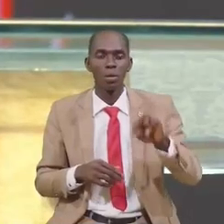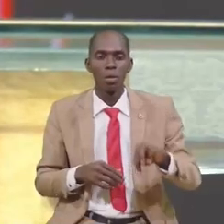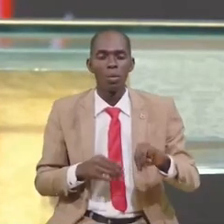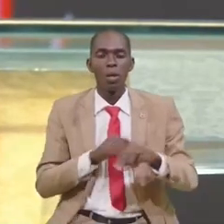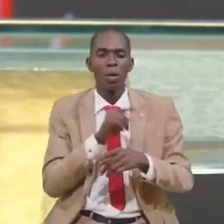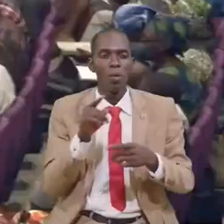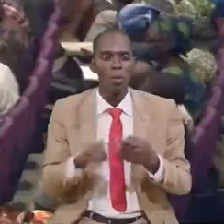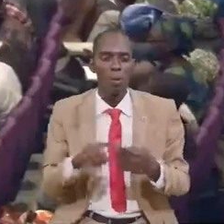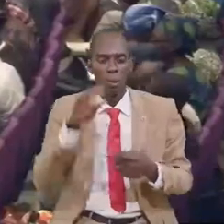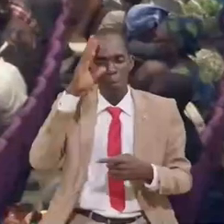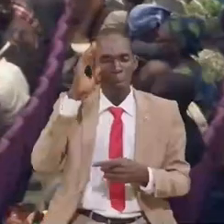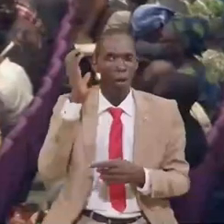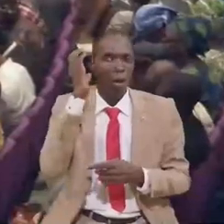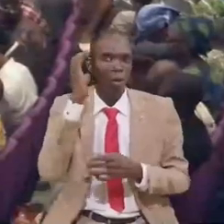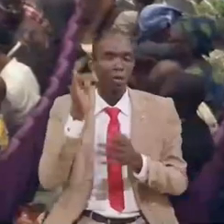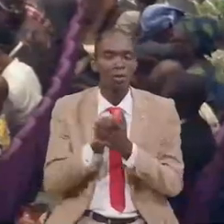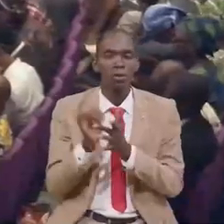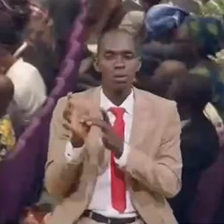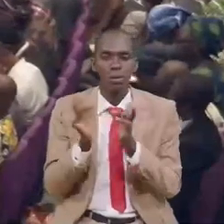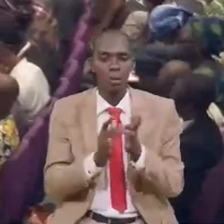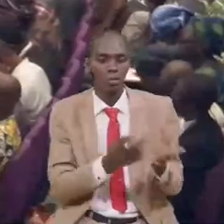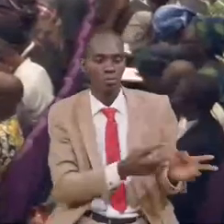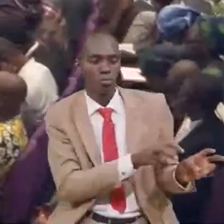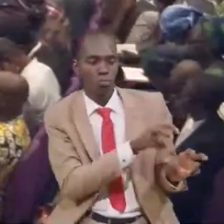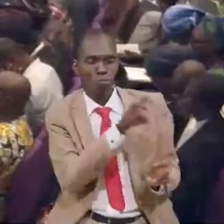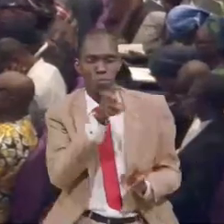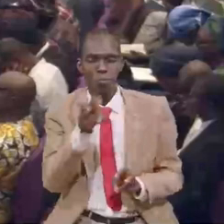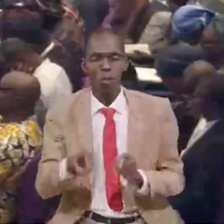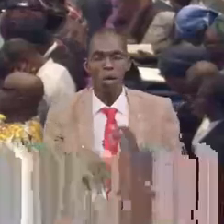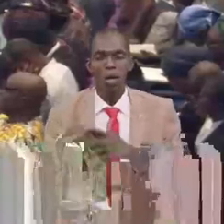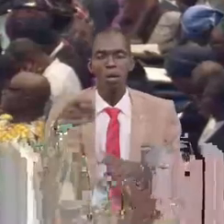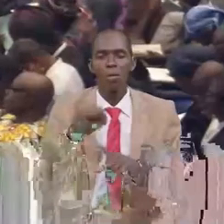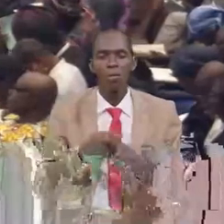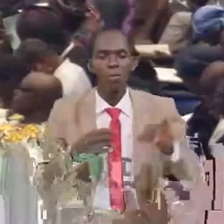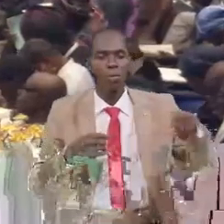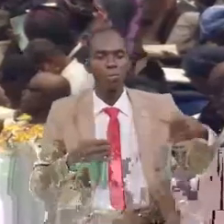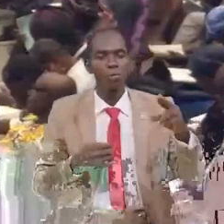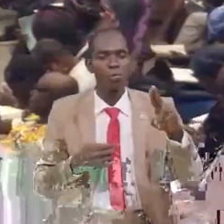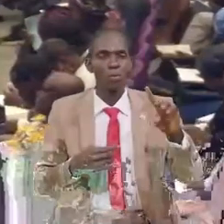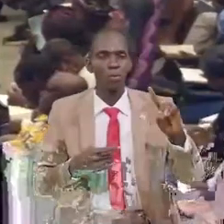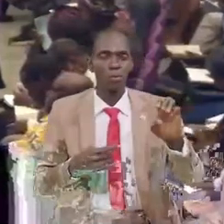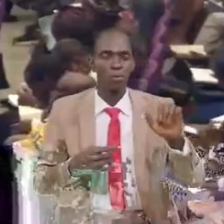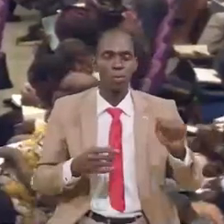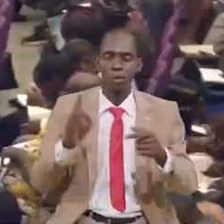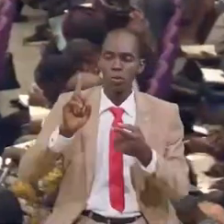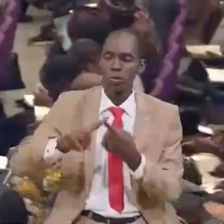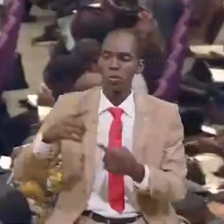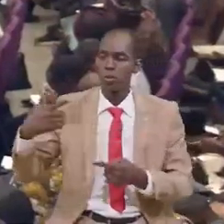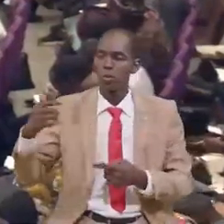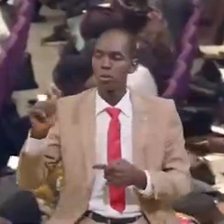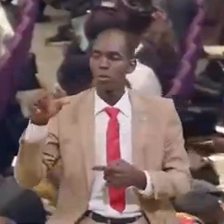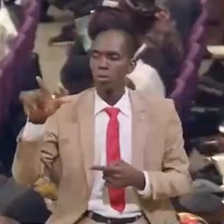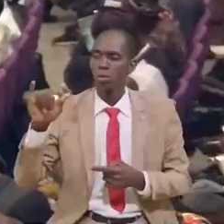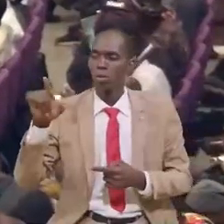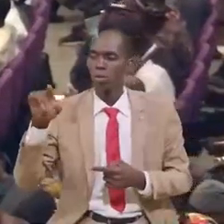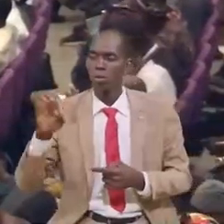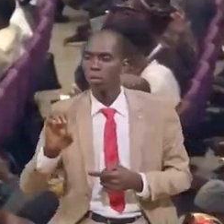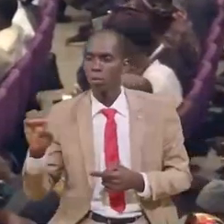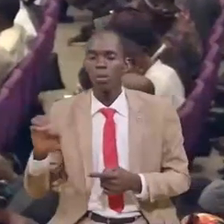Jésus était venu de Judée en Galilée, il alla vers lui et le